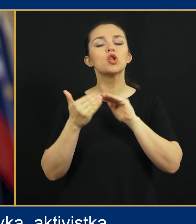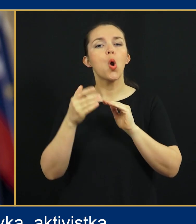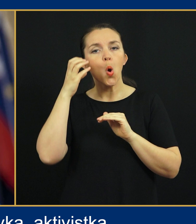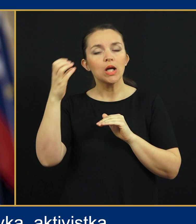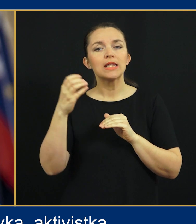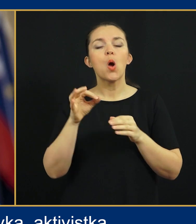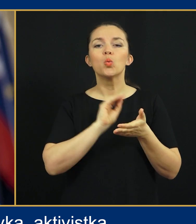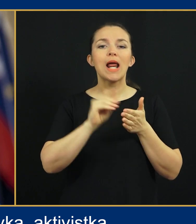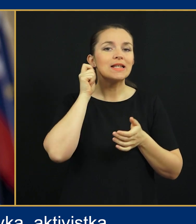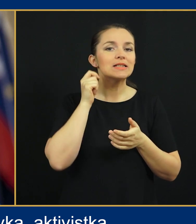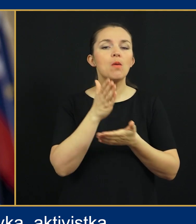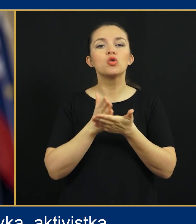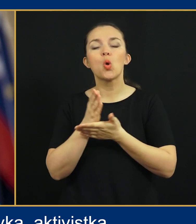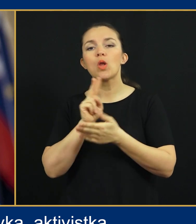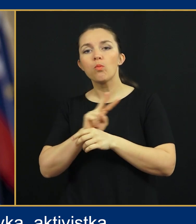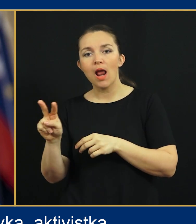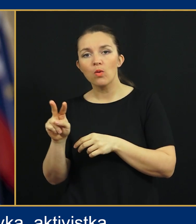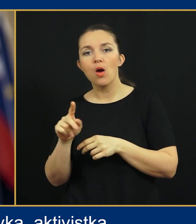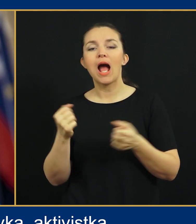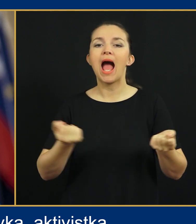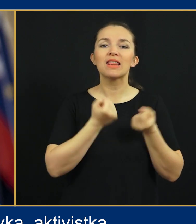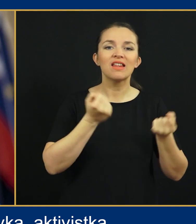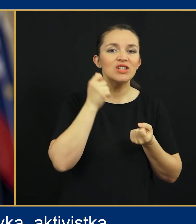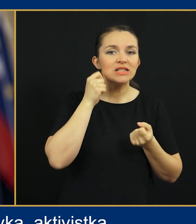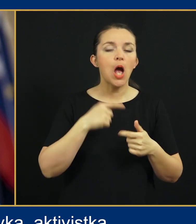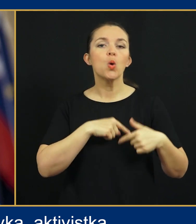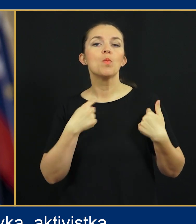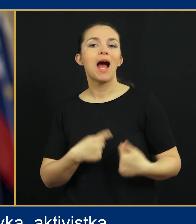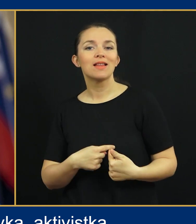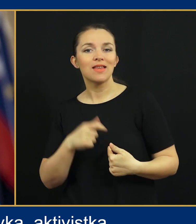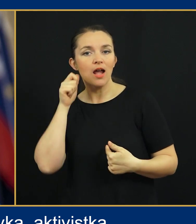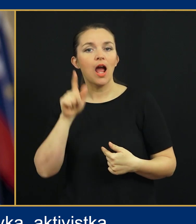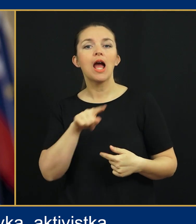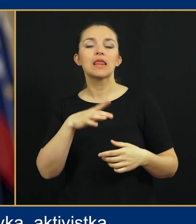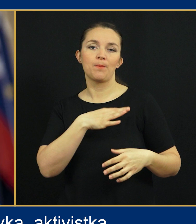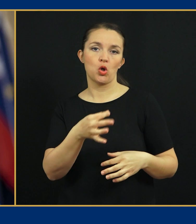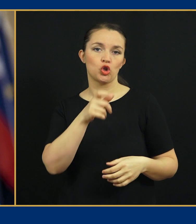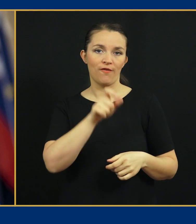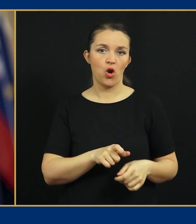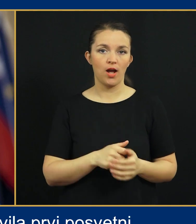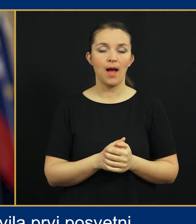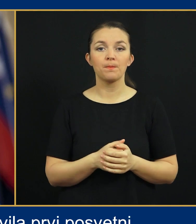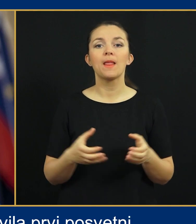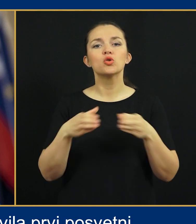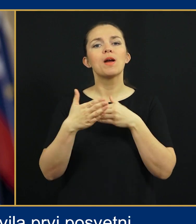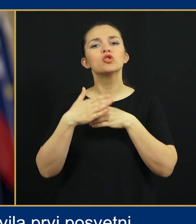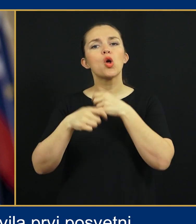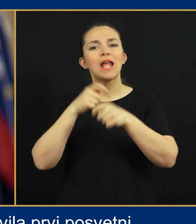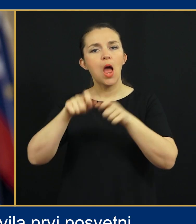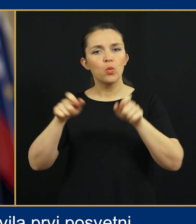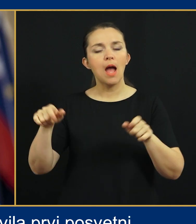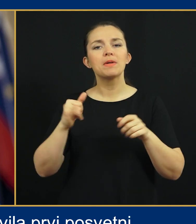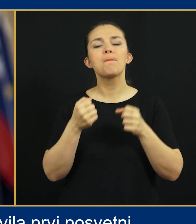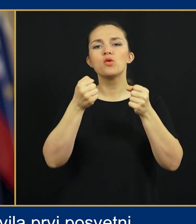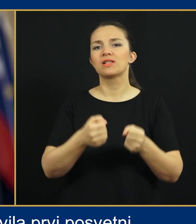urednica, poslovna upravljavka, aktivistka, humanitarka in prostovoljka. Skupaj s sodelavkami